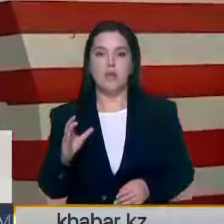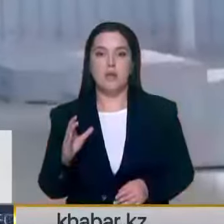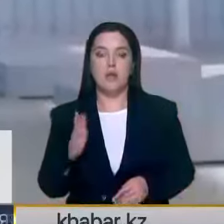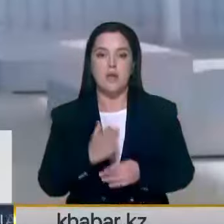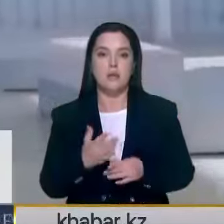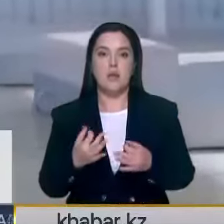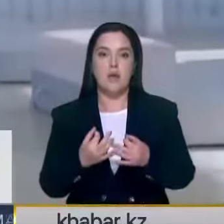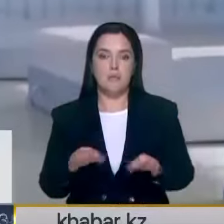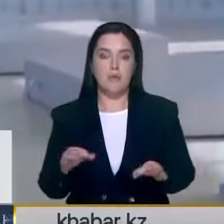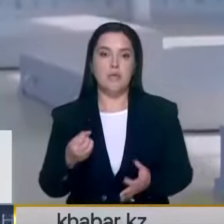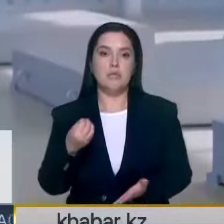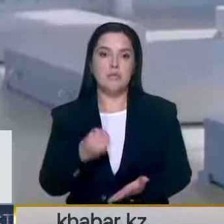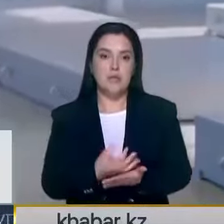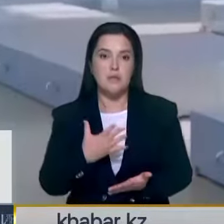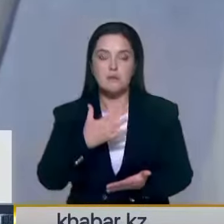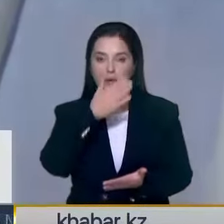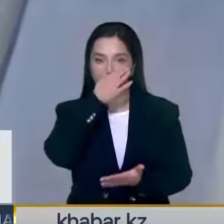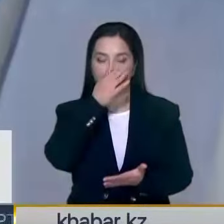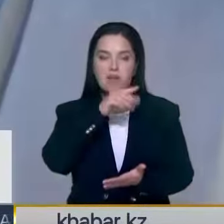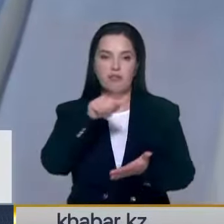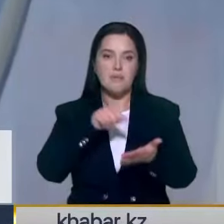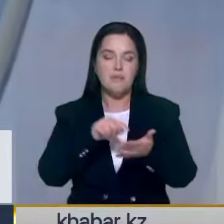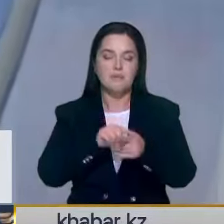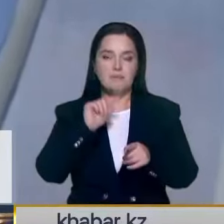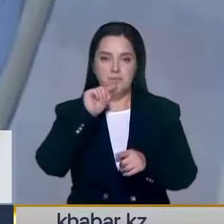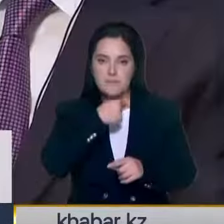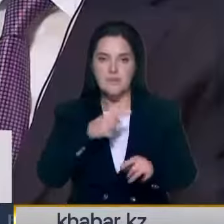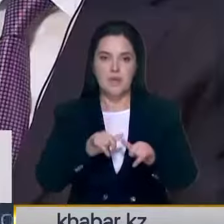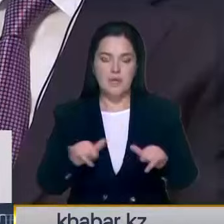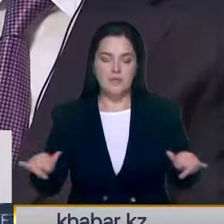демократическим ценностям даже в вопросах экономического